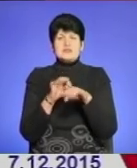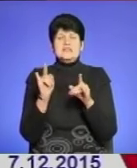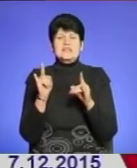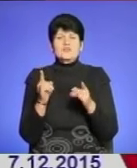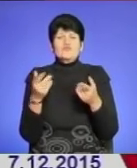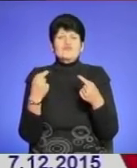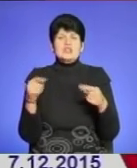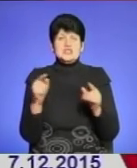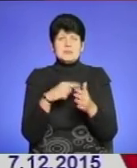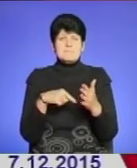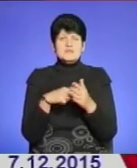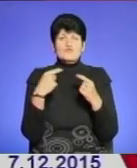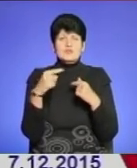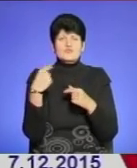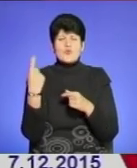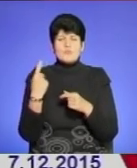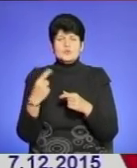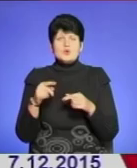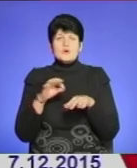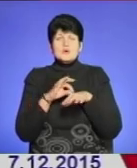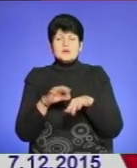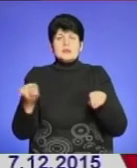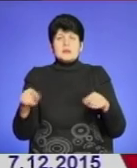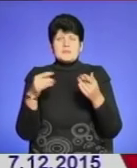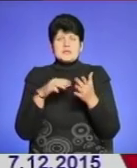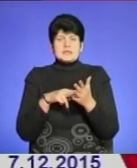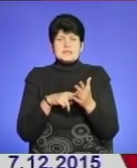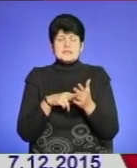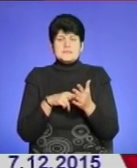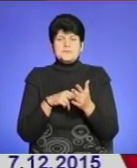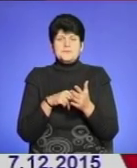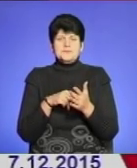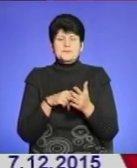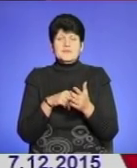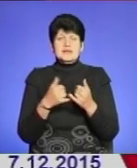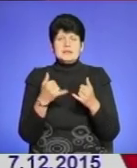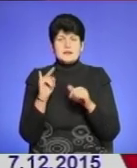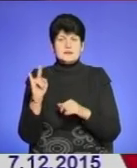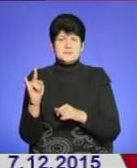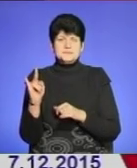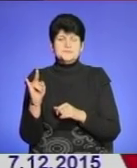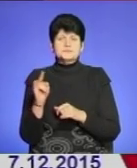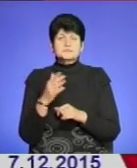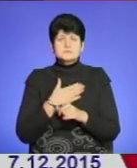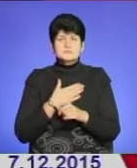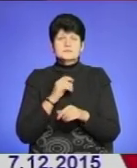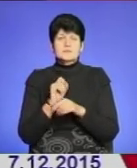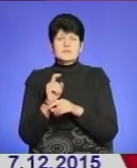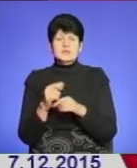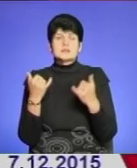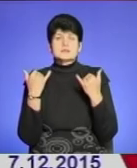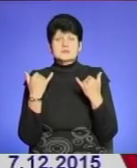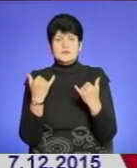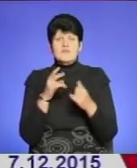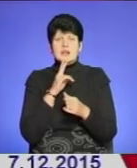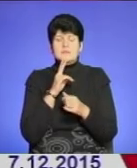інше місто, в іншу область, щоб пройти реабілітаційну пройти цю реабілітацію для дитинки. І от наша задача зараз